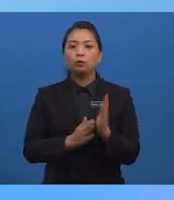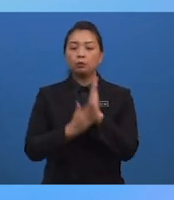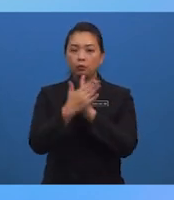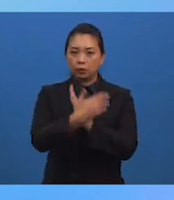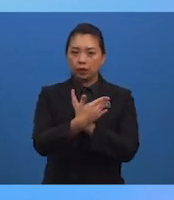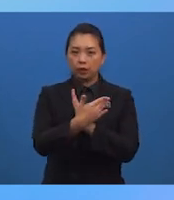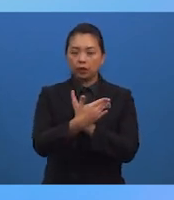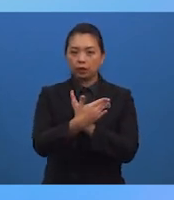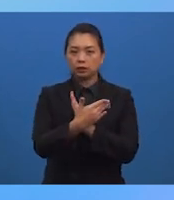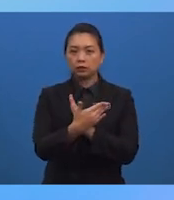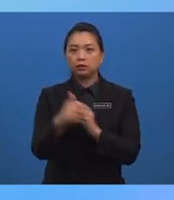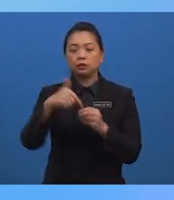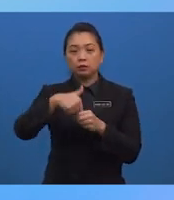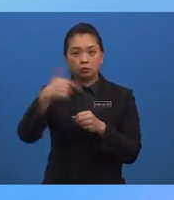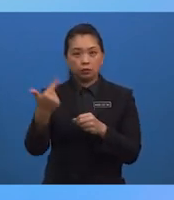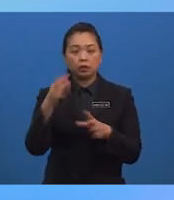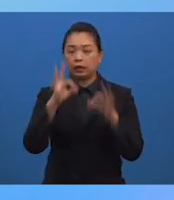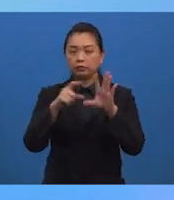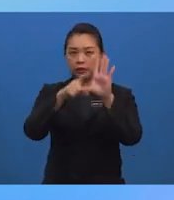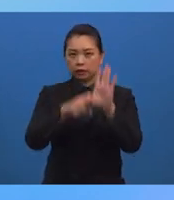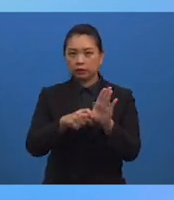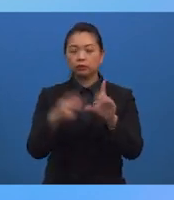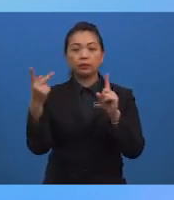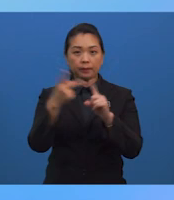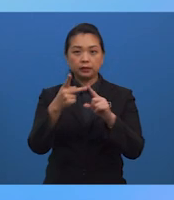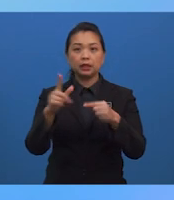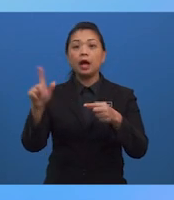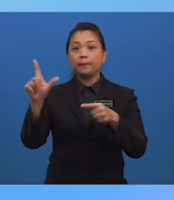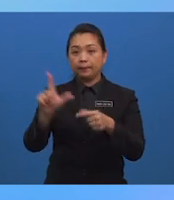terlalu bergantung kepada modal dan pelabur asing.